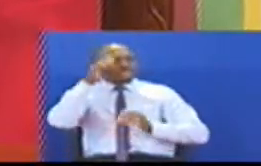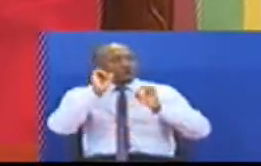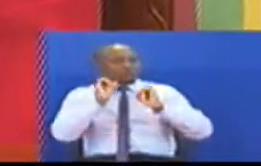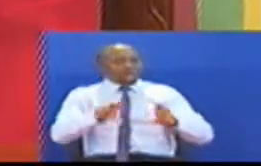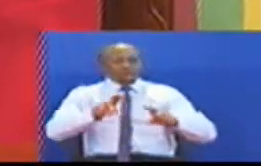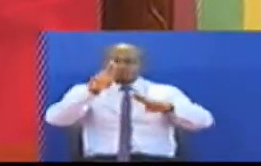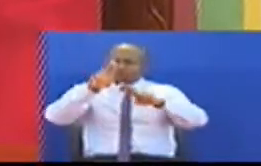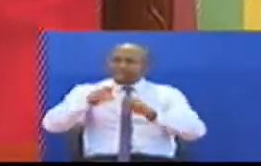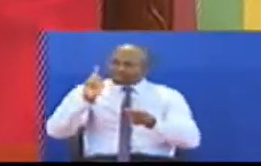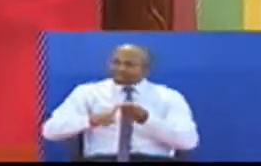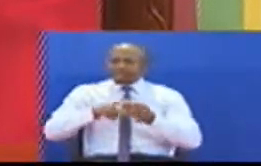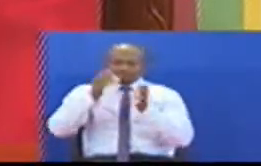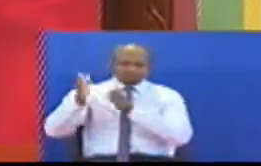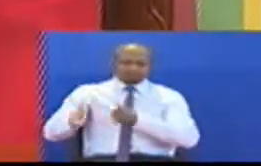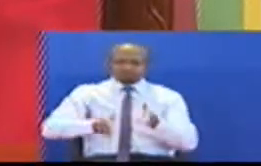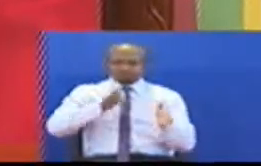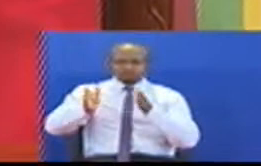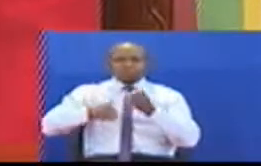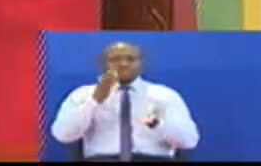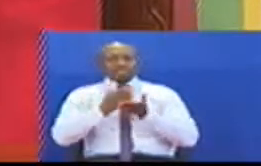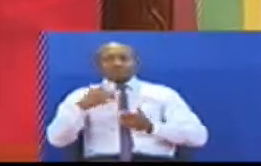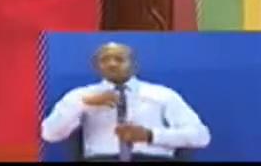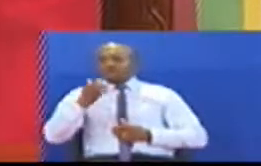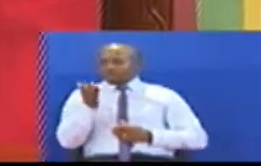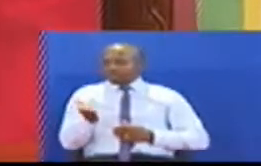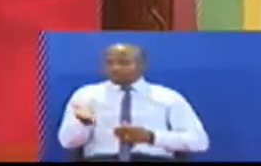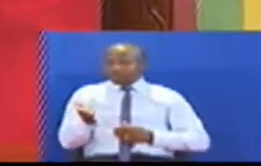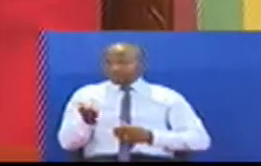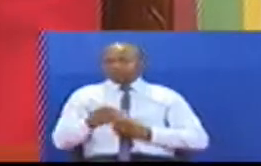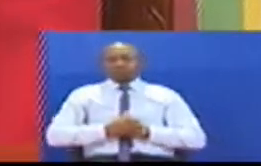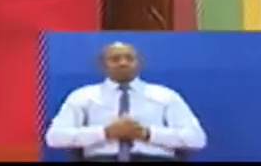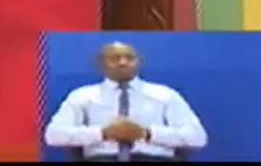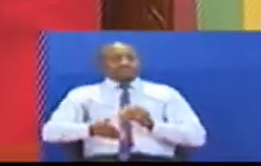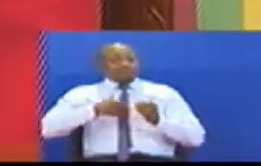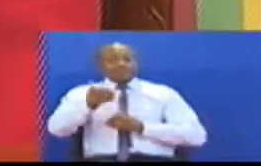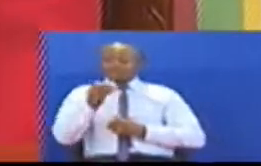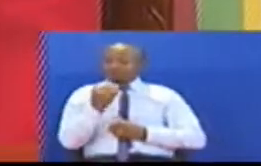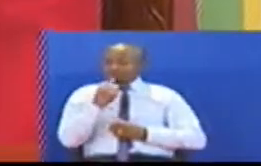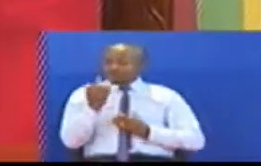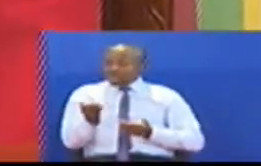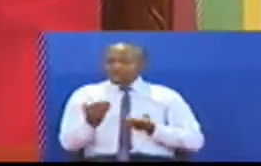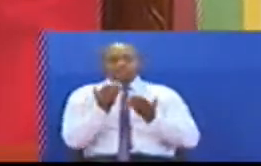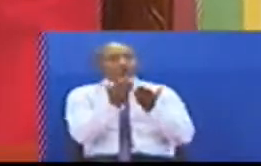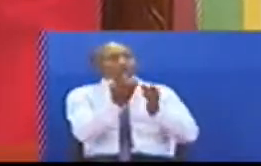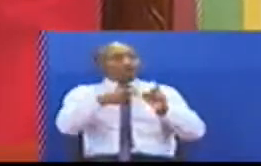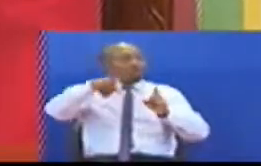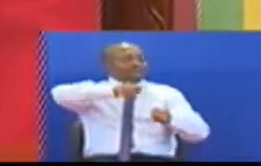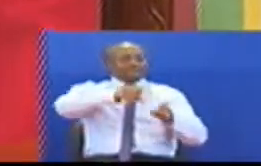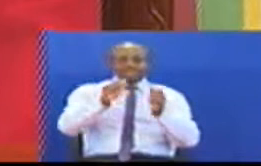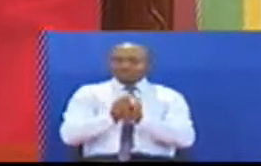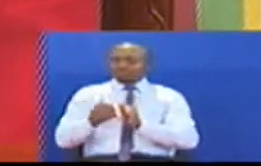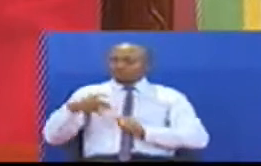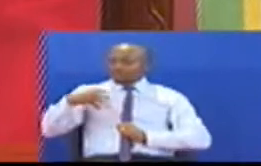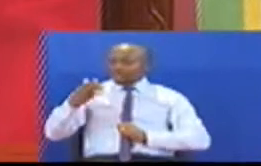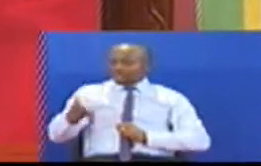upya tujipange, na hasa wizara hii tunayoizungumzia. Mheshimiwa Spika, baada ya kusema haya, ninaomba niongeze swala la wizara hii ambayo